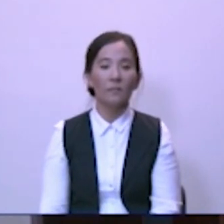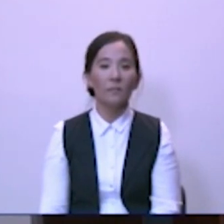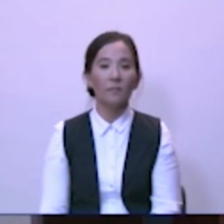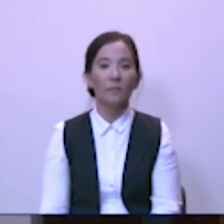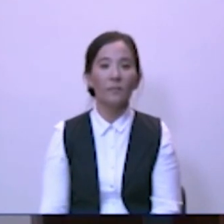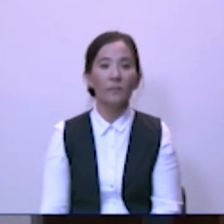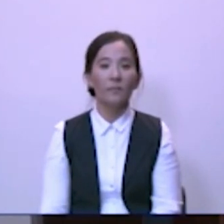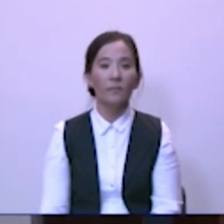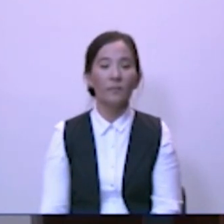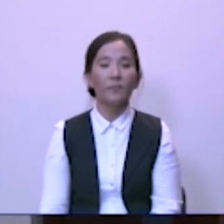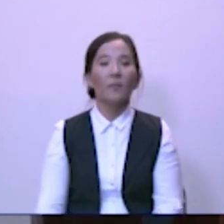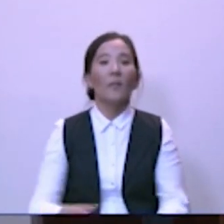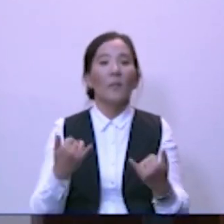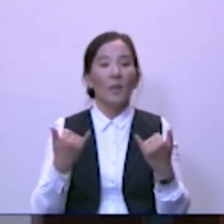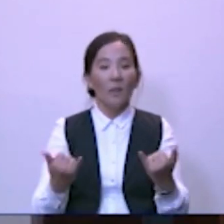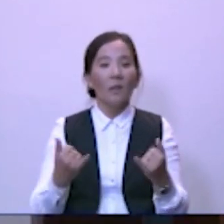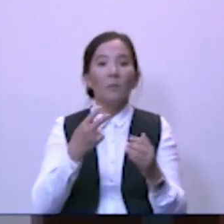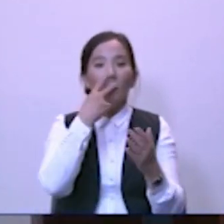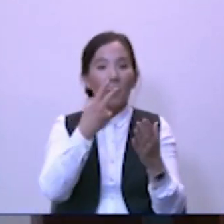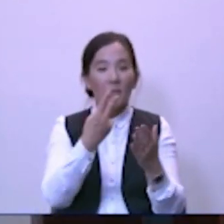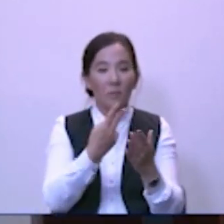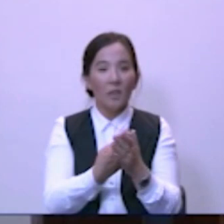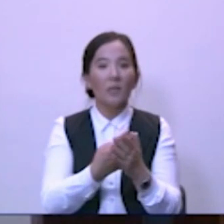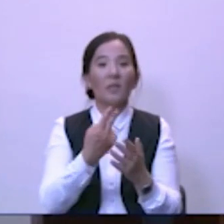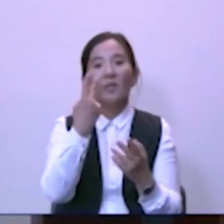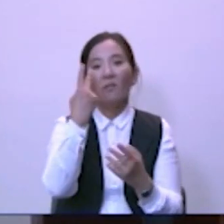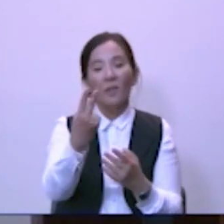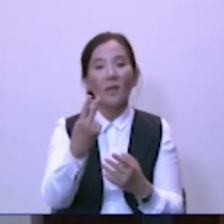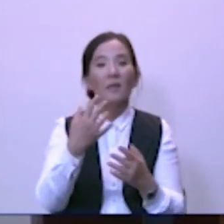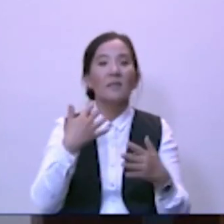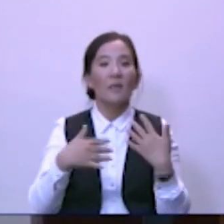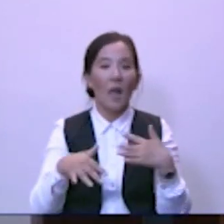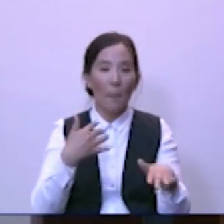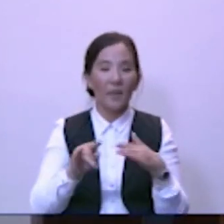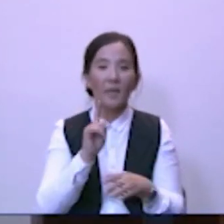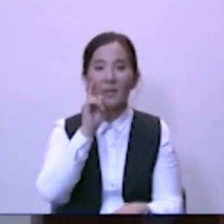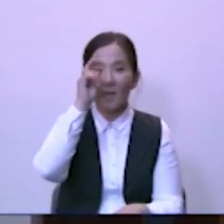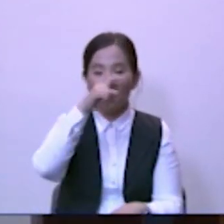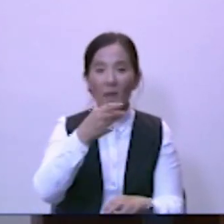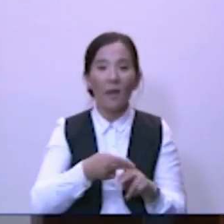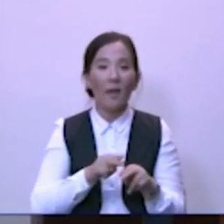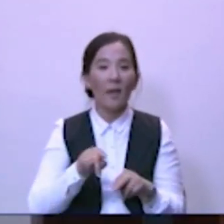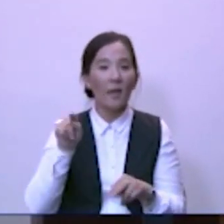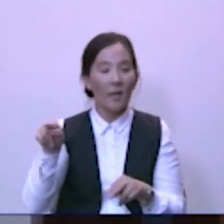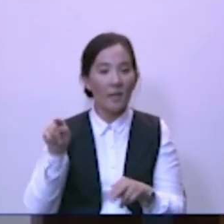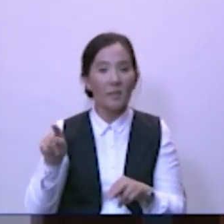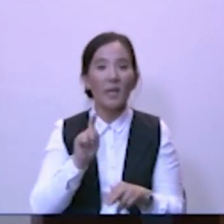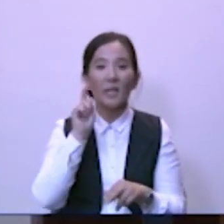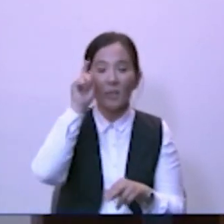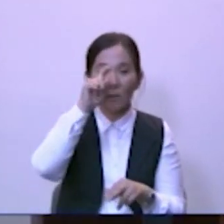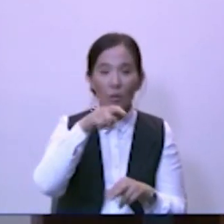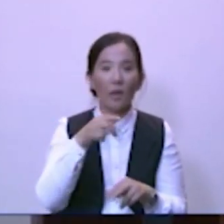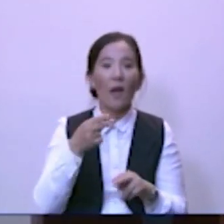итак перед вами представлены например 2 слабые кислоты то есть эти кислоты